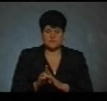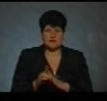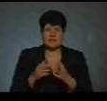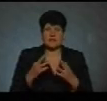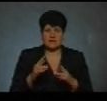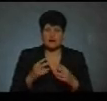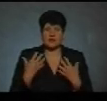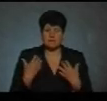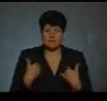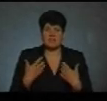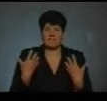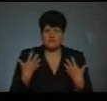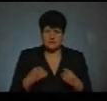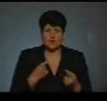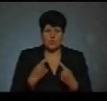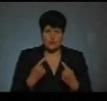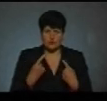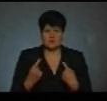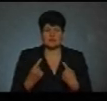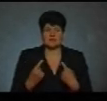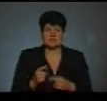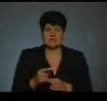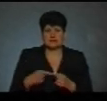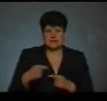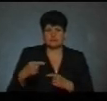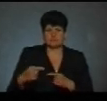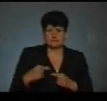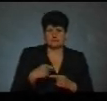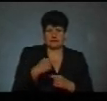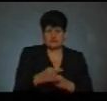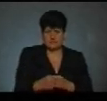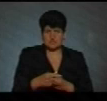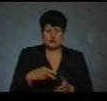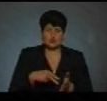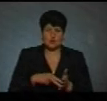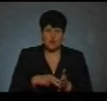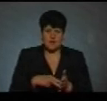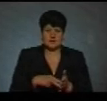вже від них вимагали відповідні санітарні відстані один до одного, стояли на